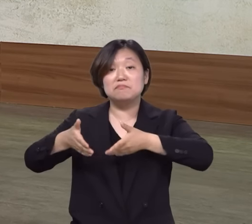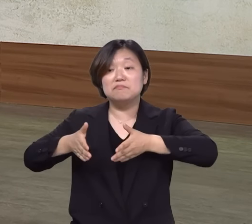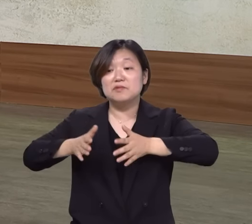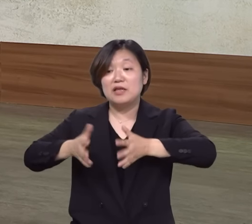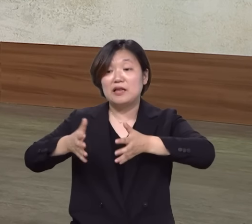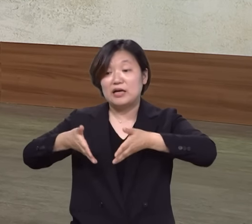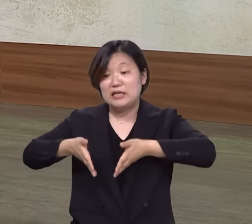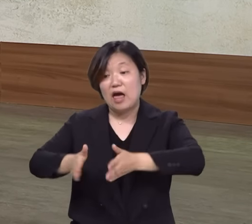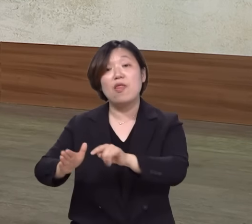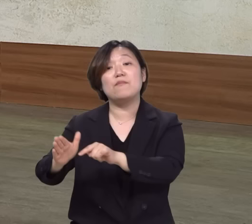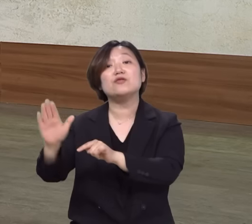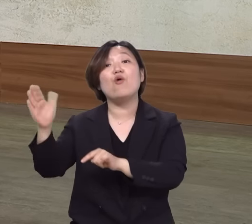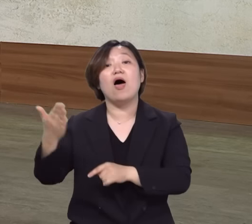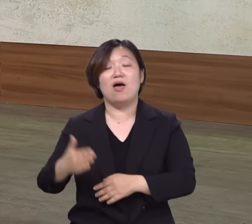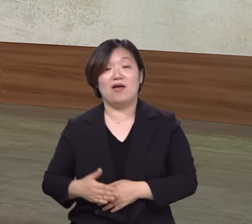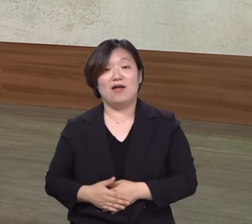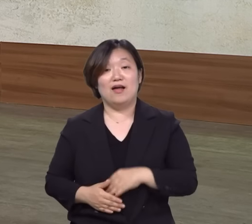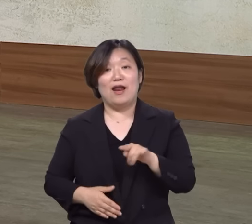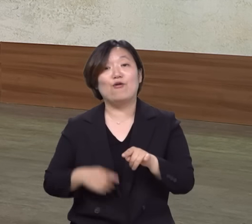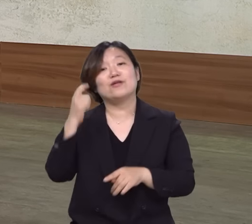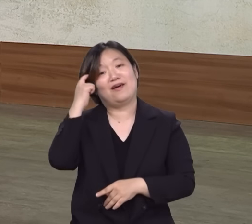거니까 얼마나